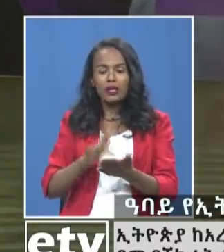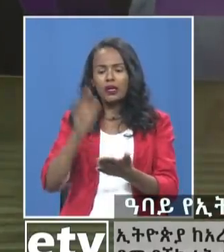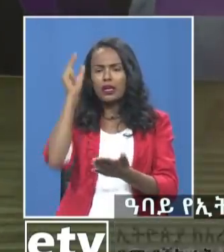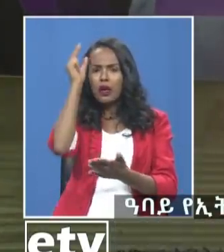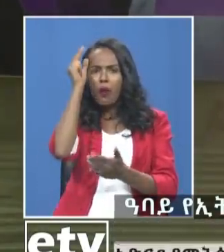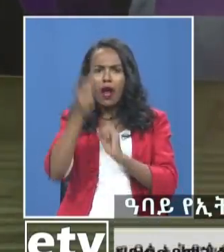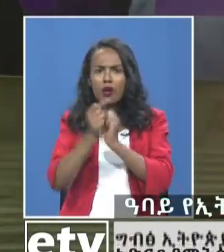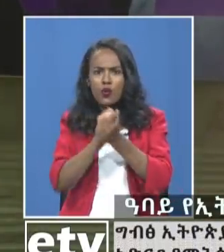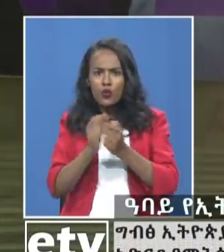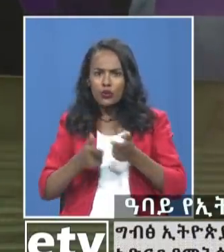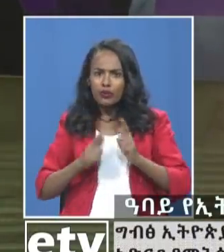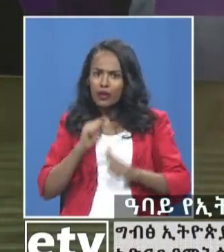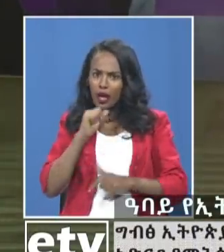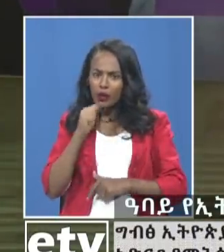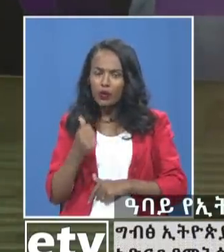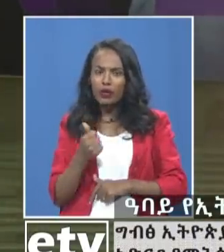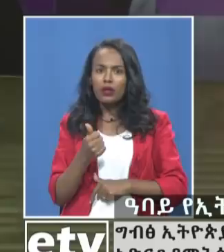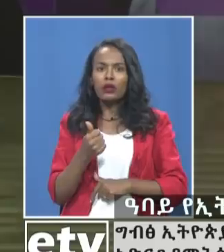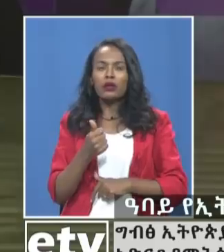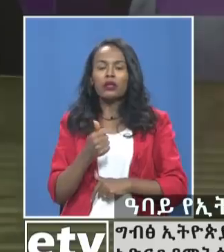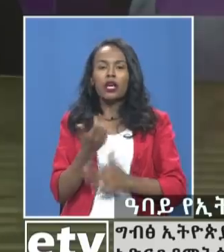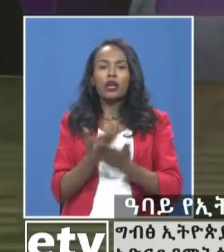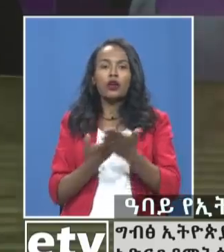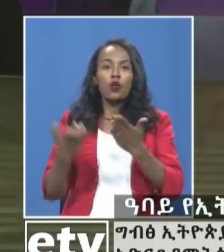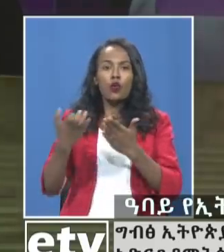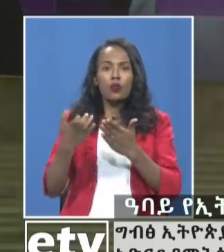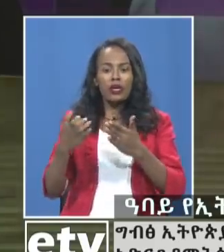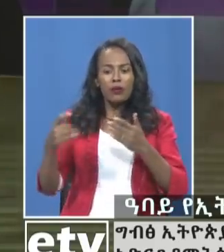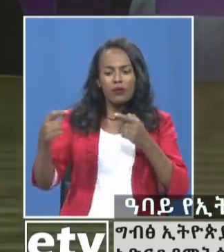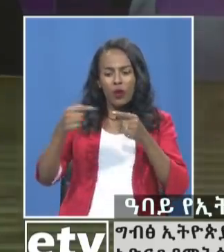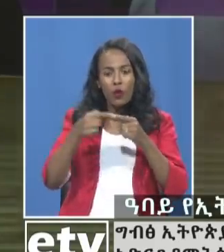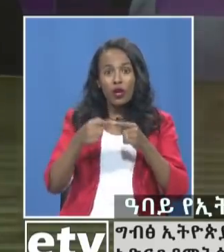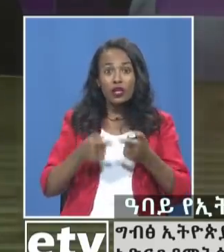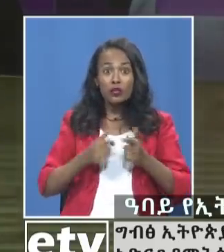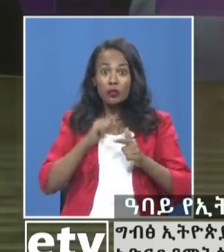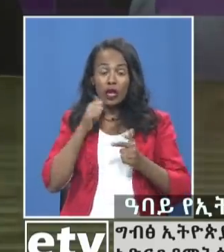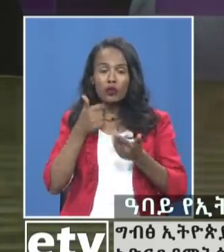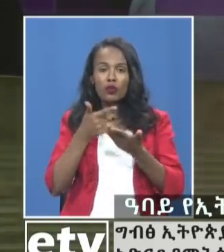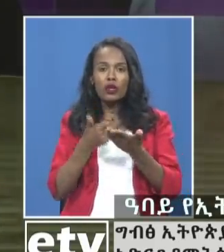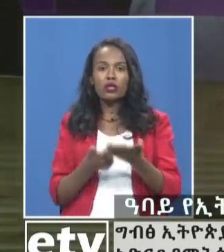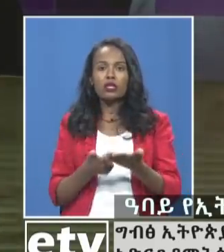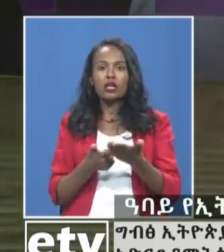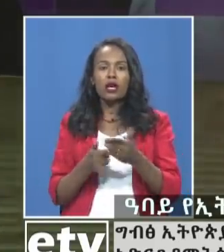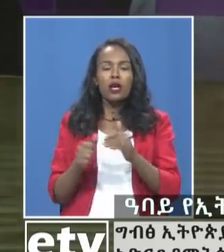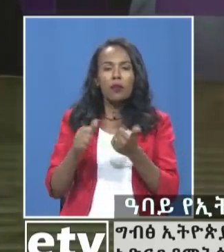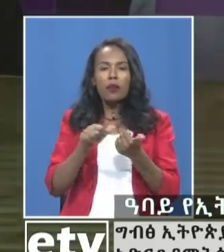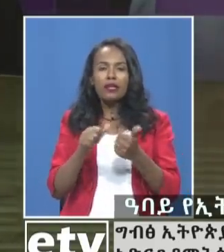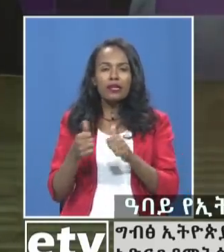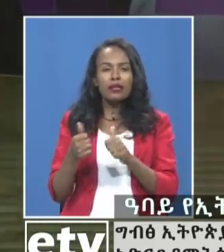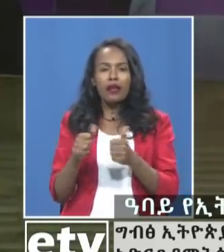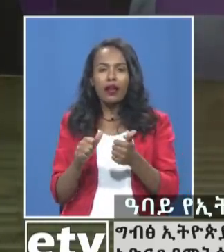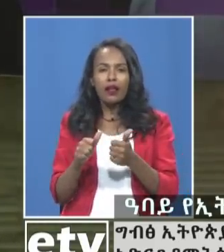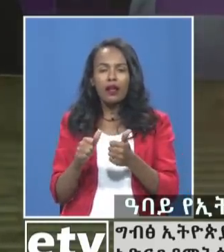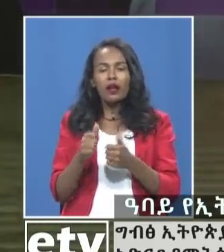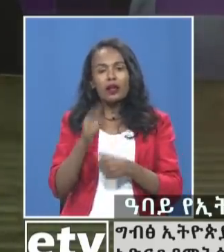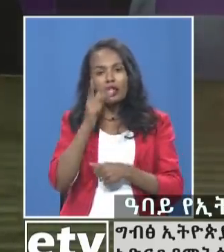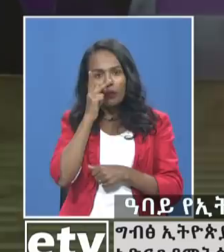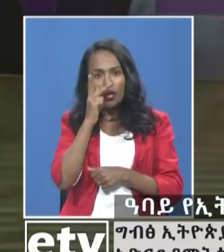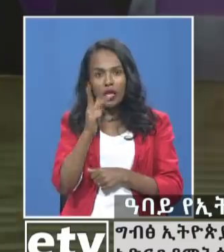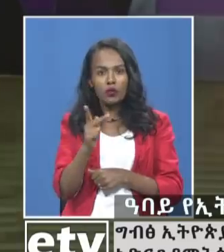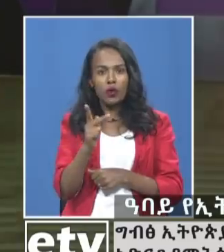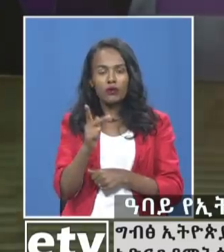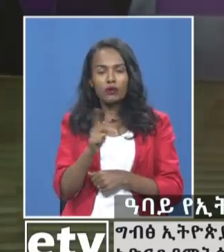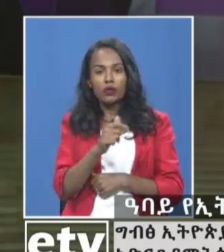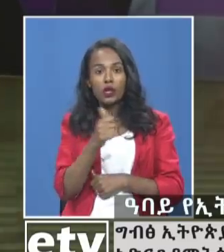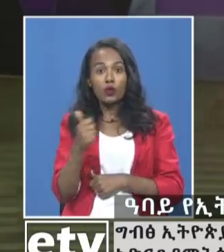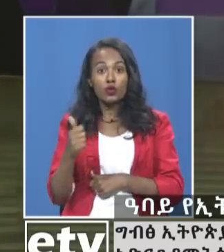ልውውጥ እንዳይኖር እንደገና የኢኮኖሚ መስተጋብርም እንዳይኖር ከዛ ይልቅ በጥርጣሬ እንዲመለከቷት